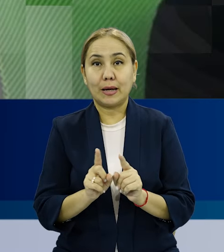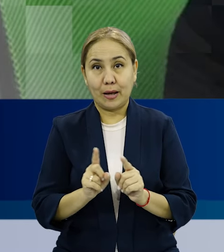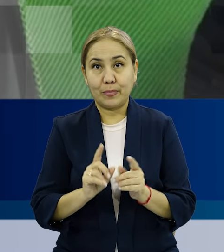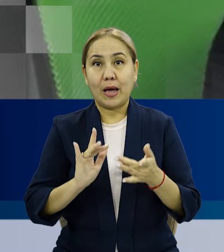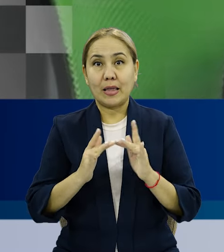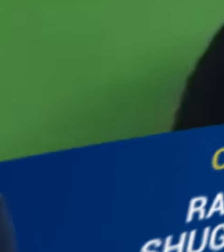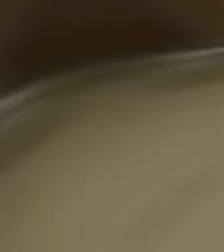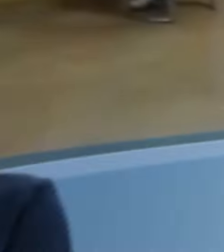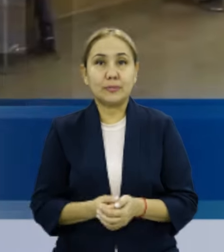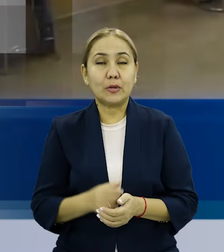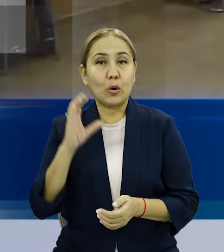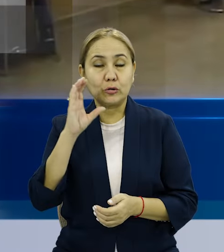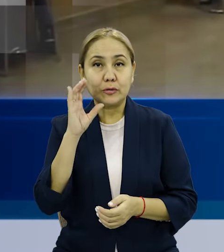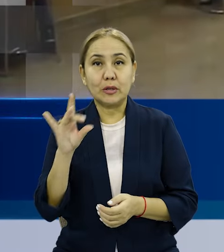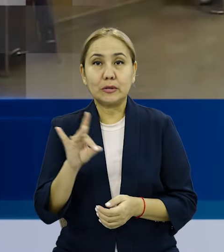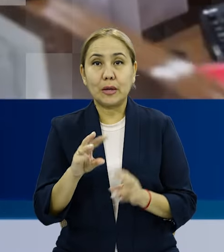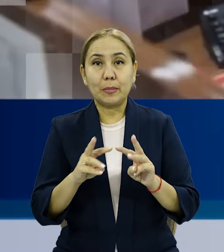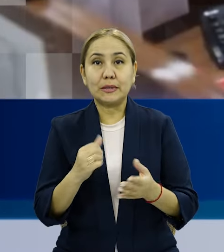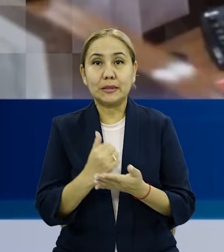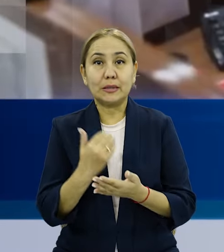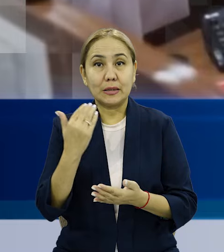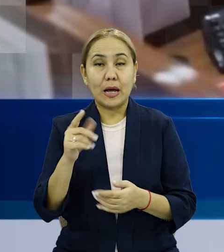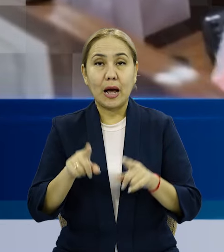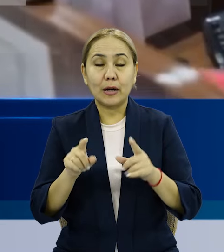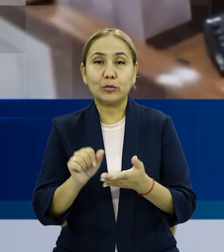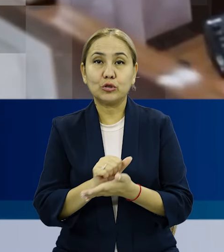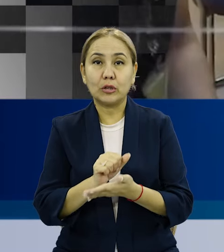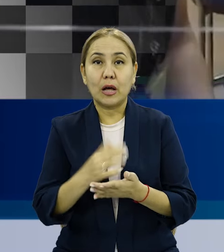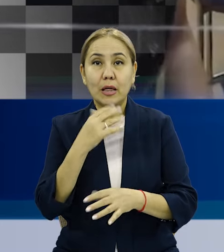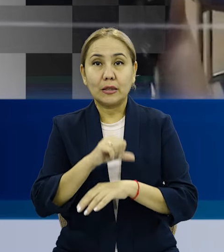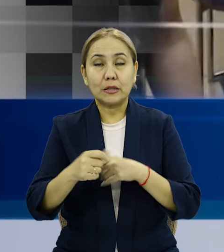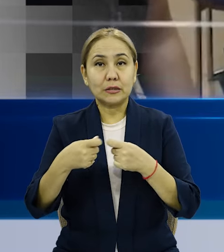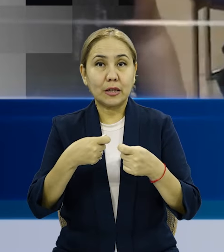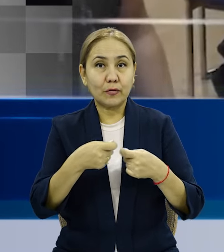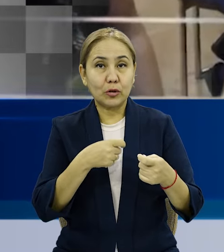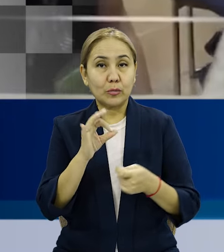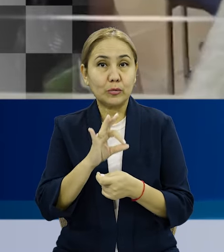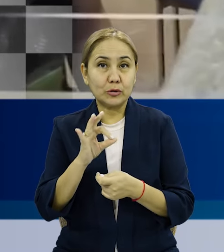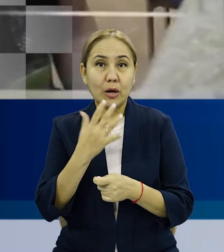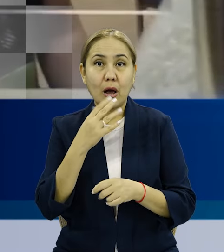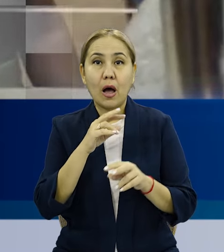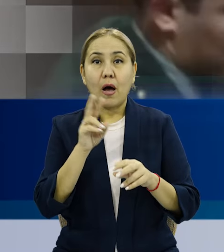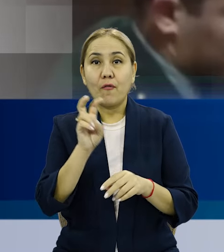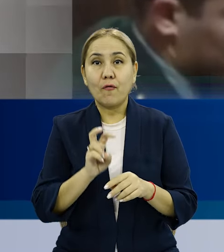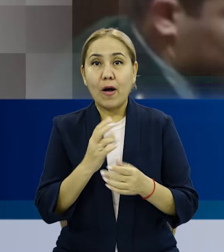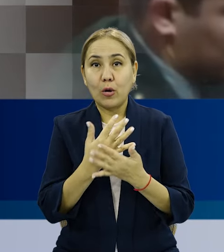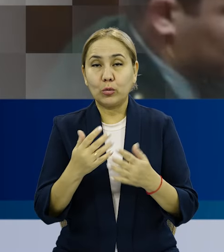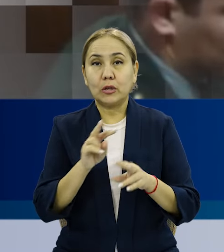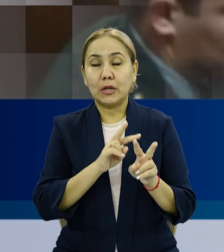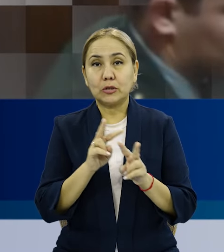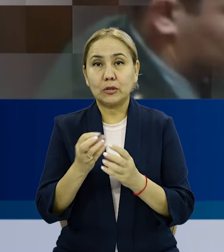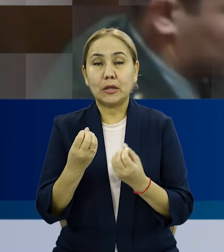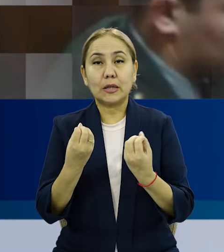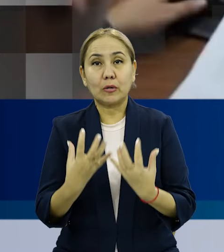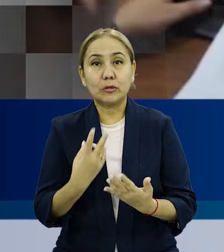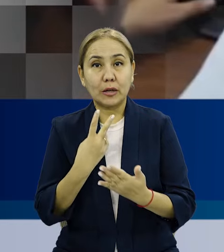IT viza beriladi. O'zbekiston Respublikasi prezidentining ayrim hujjatlariga tashqi savdo operatsiyalari bo'yicha valyuta nazoratini yanada